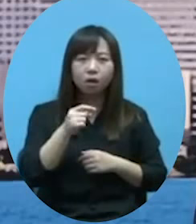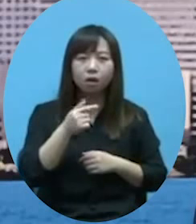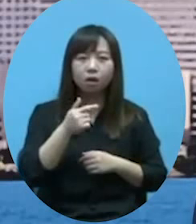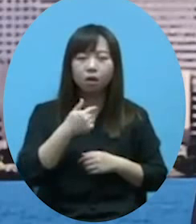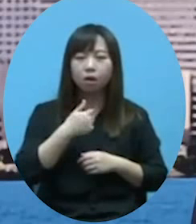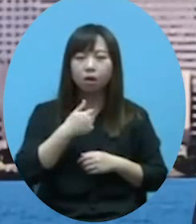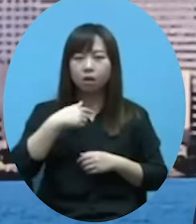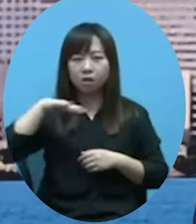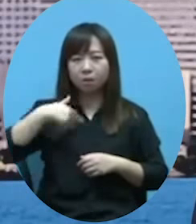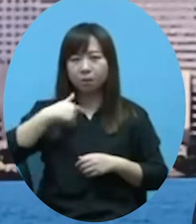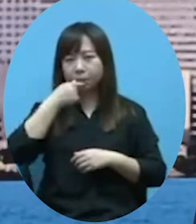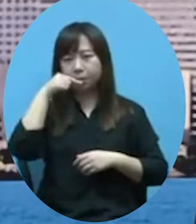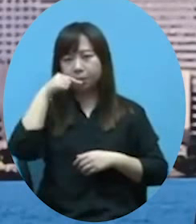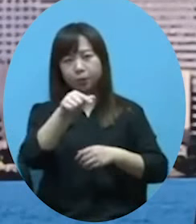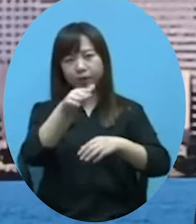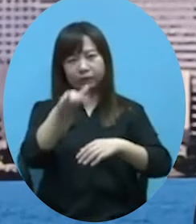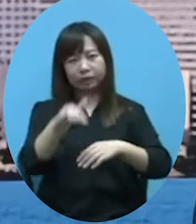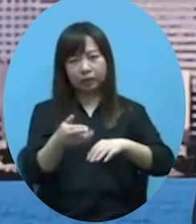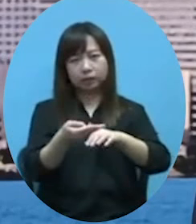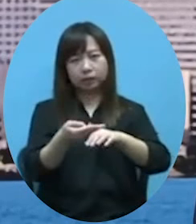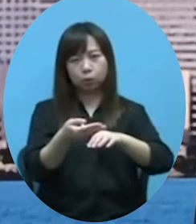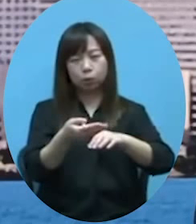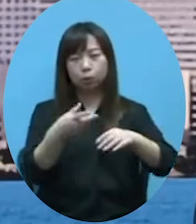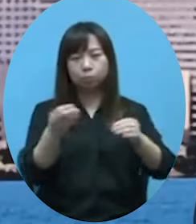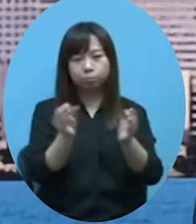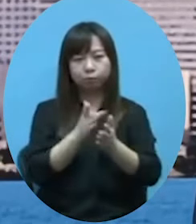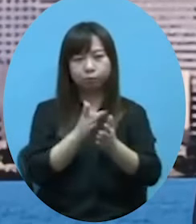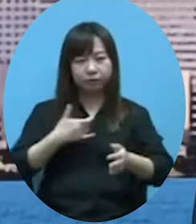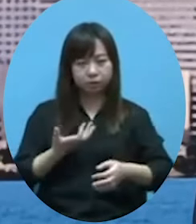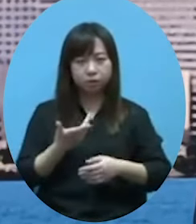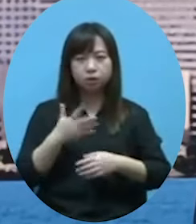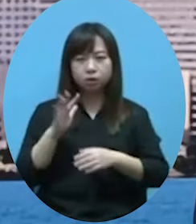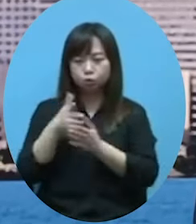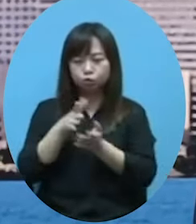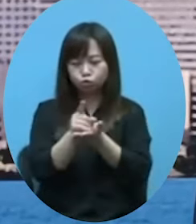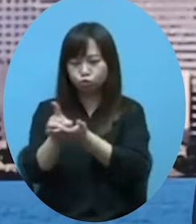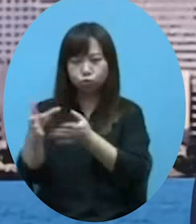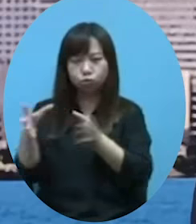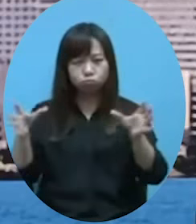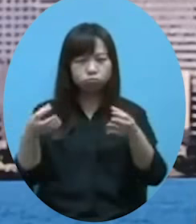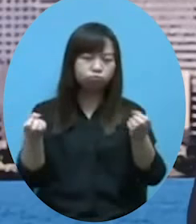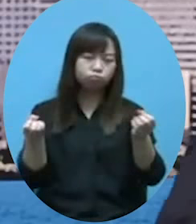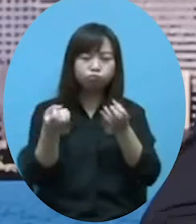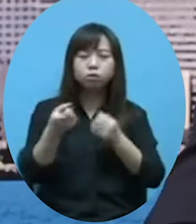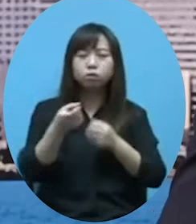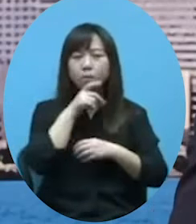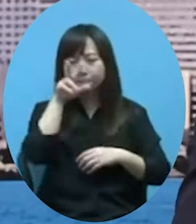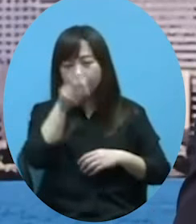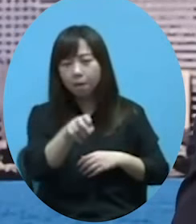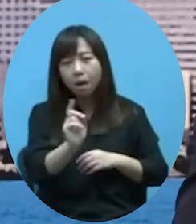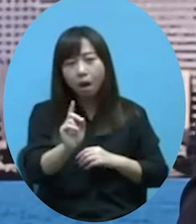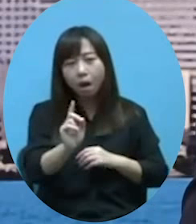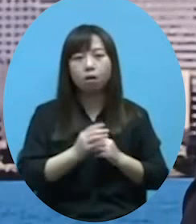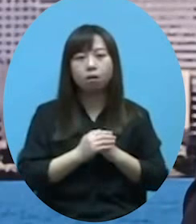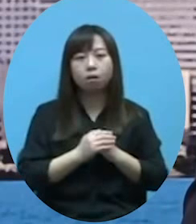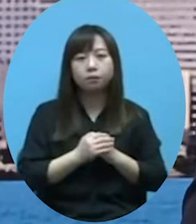低分量的感染呢其實我們幾個專家都在這方面就討論過的那發覺第一我們在那個